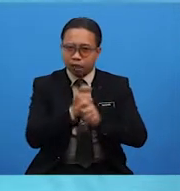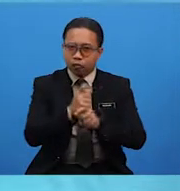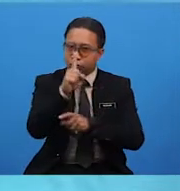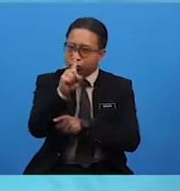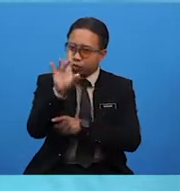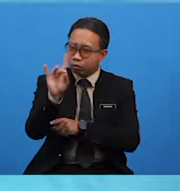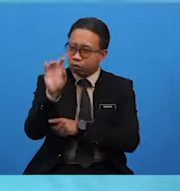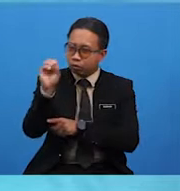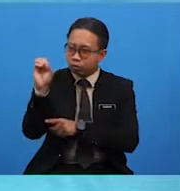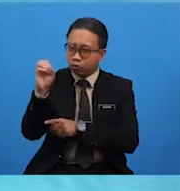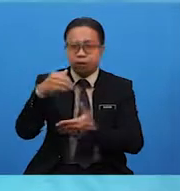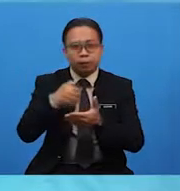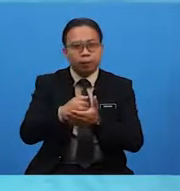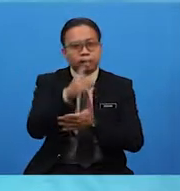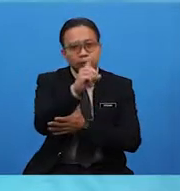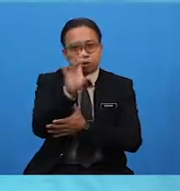1803-1821